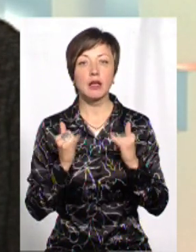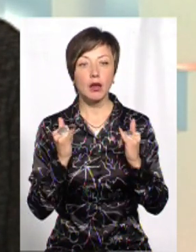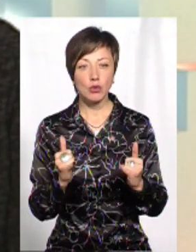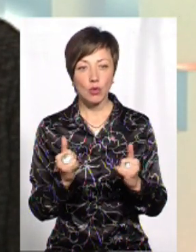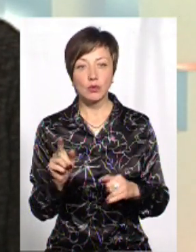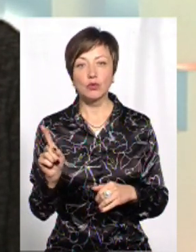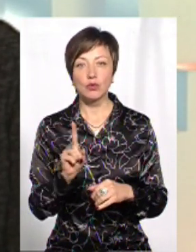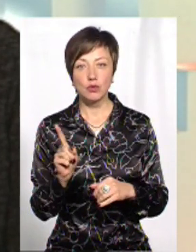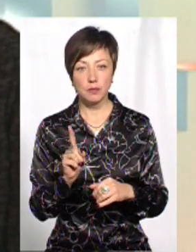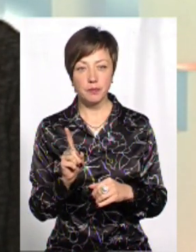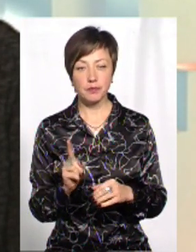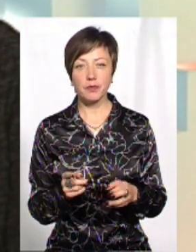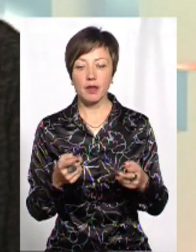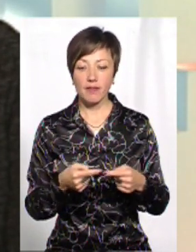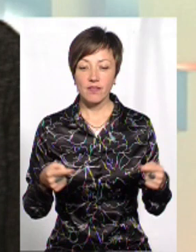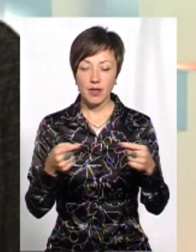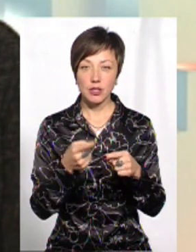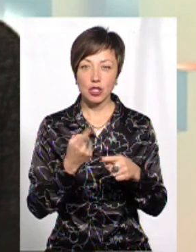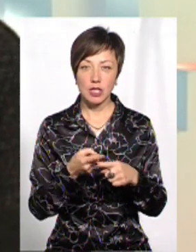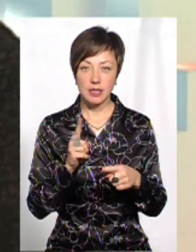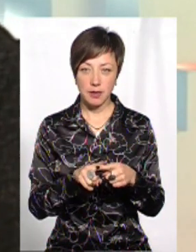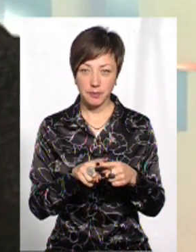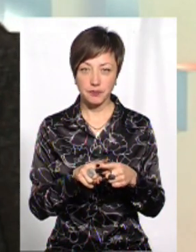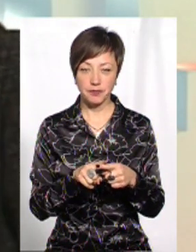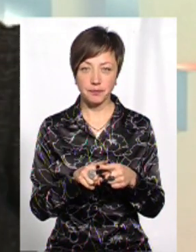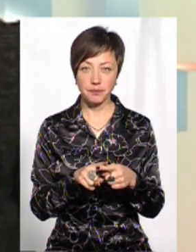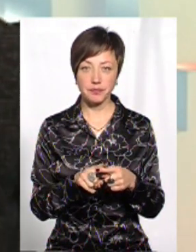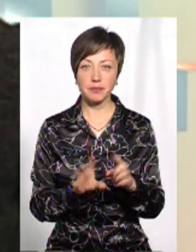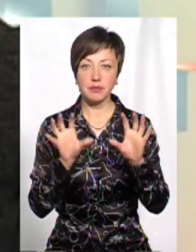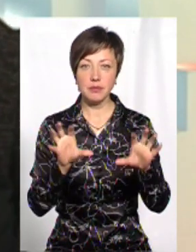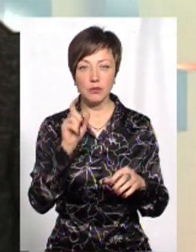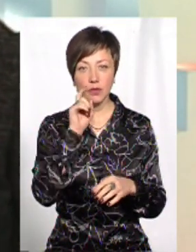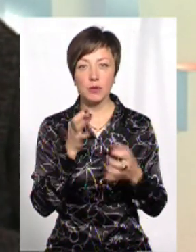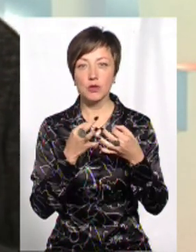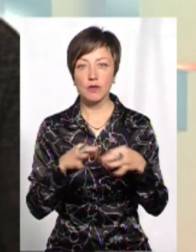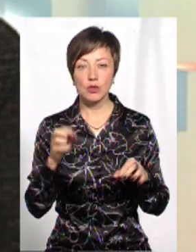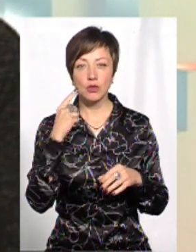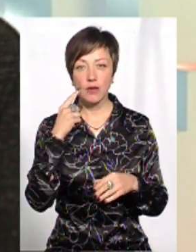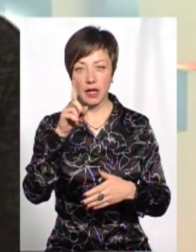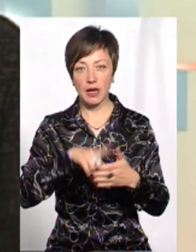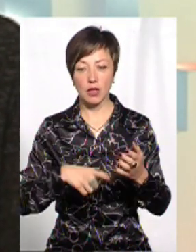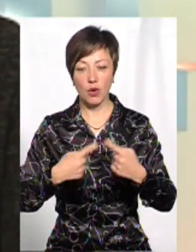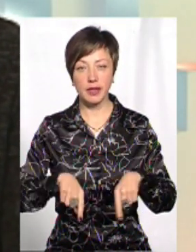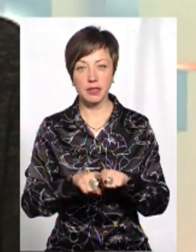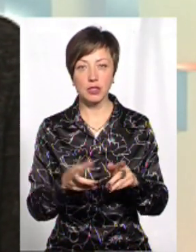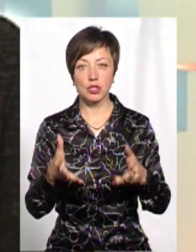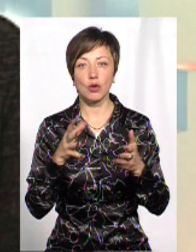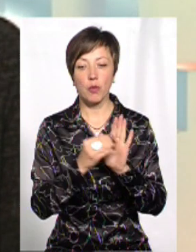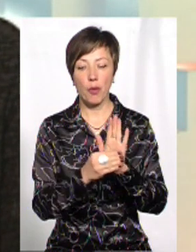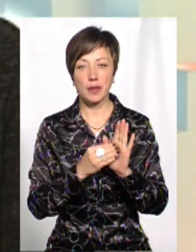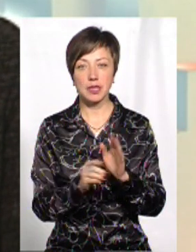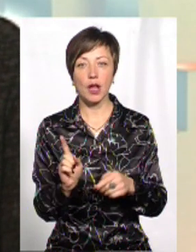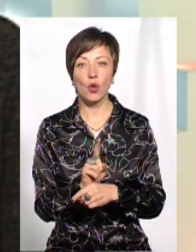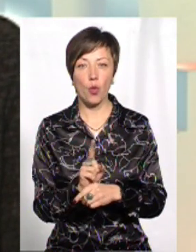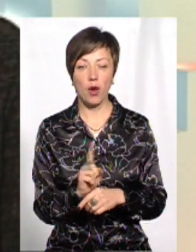того, аби визначити це, в Законі України про свободу совісті та релігійні організації чітко прописана